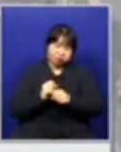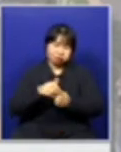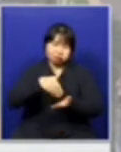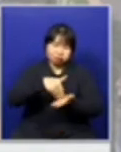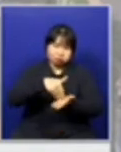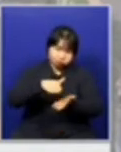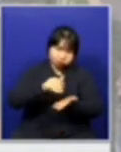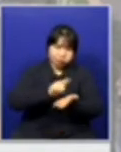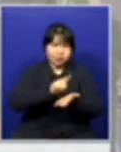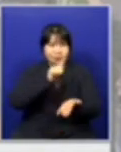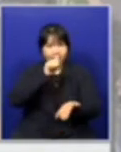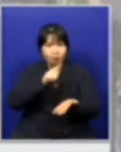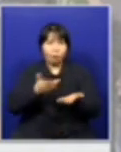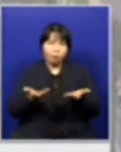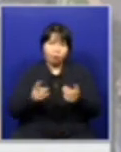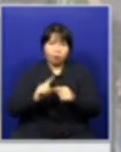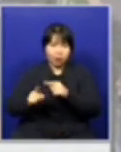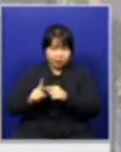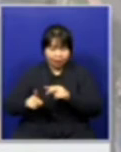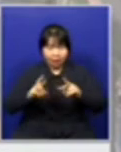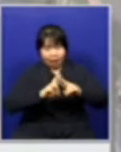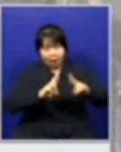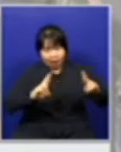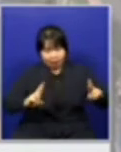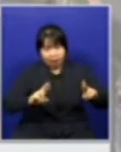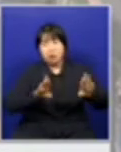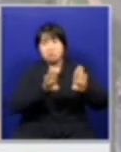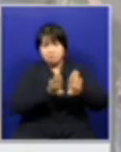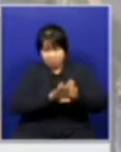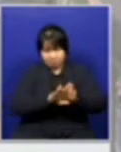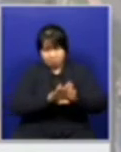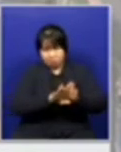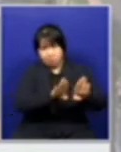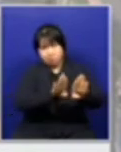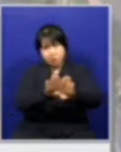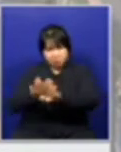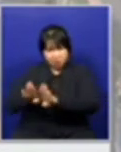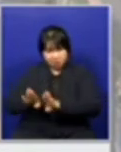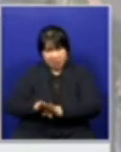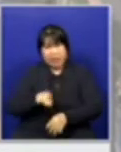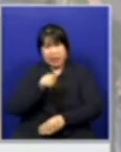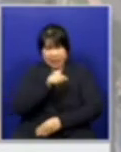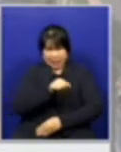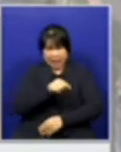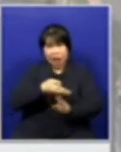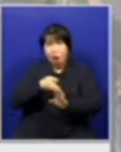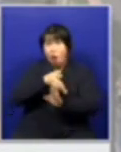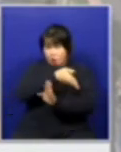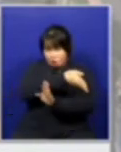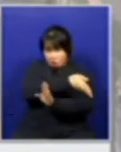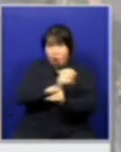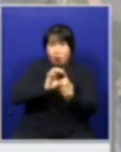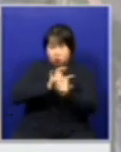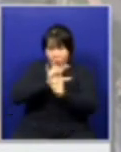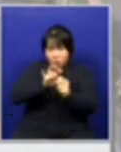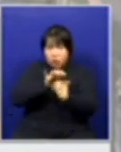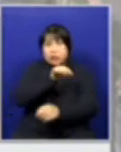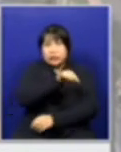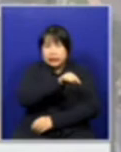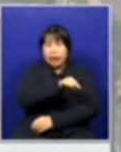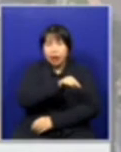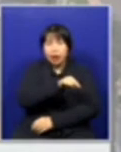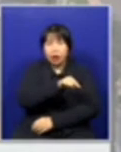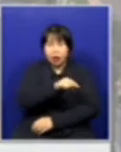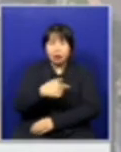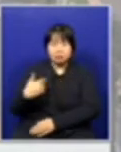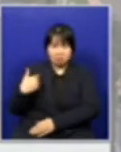บริษัททางล้างร้านอาหารปิดตัวเองลงเป็นจำนวนมากอันนี้เป็นช่วงภาวะก่อนวิกฤตโคโรนาในช่วงหนึ่งเพ